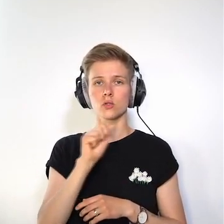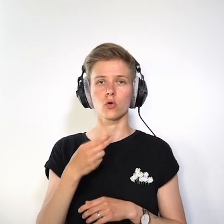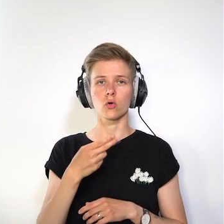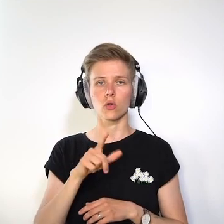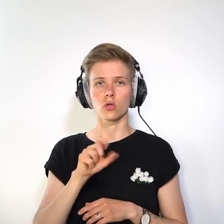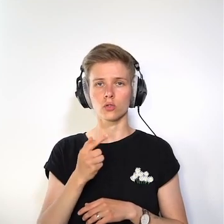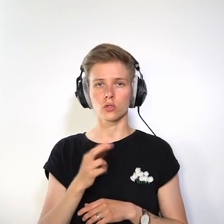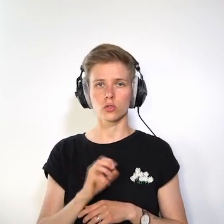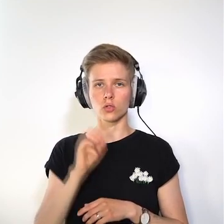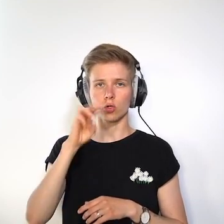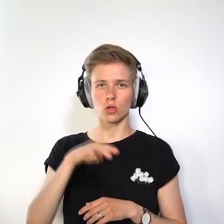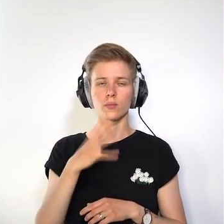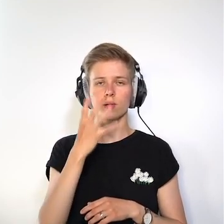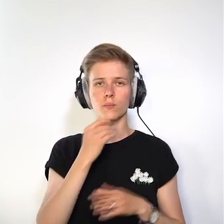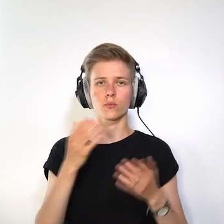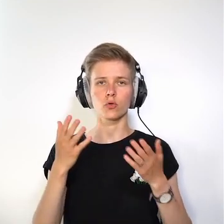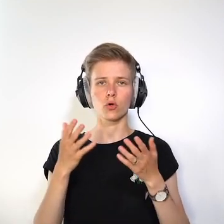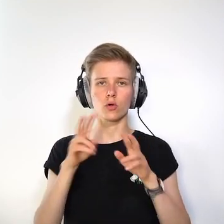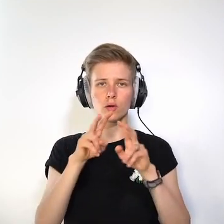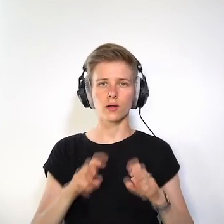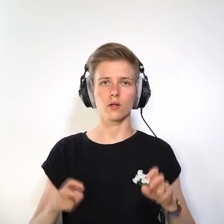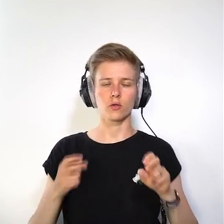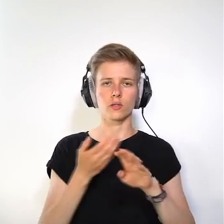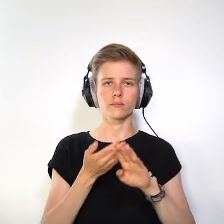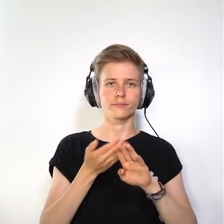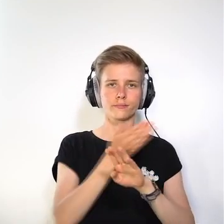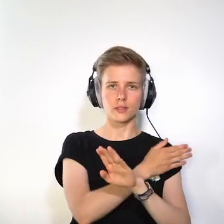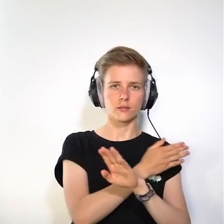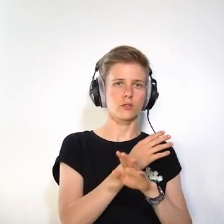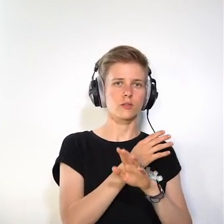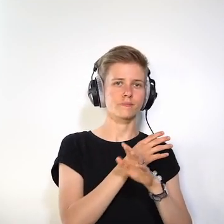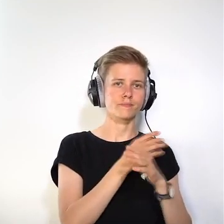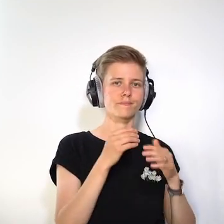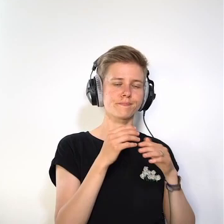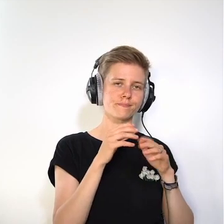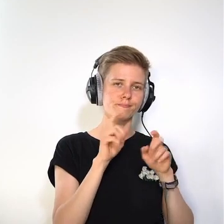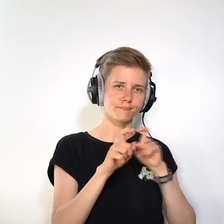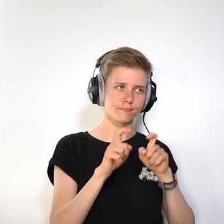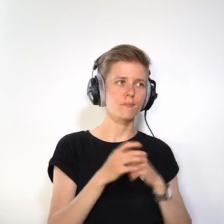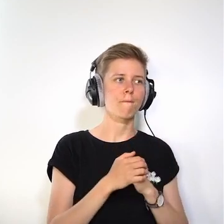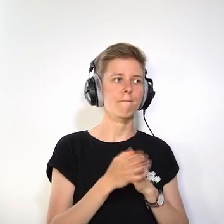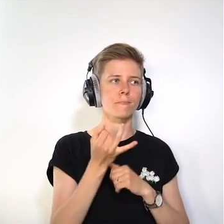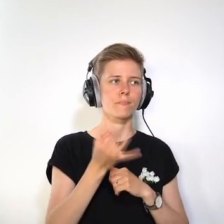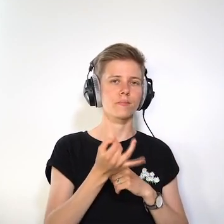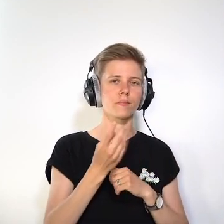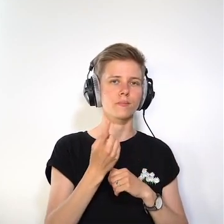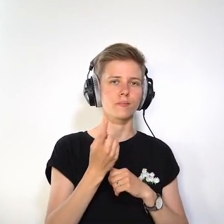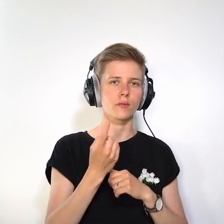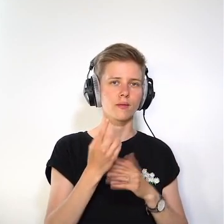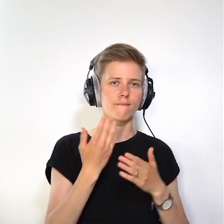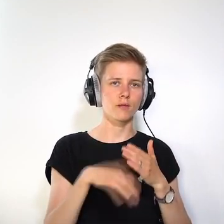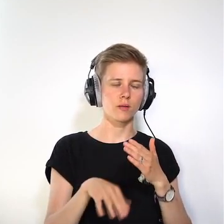väitöskirjan psykoanalyyttisen sairausleiman historiasta ja valmistunut vuonna 1997. Hän on kirjoittanut toista sataa